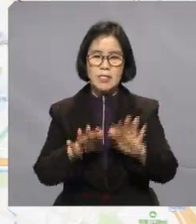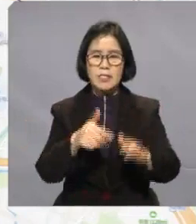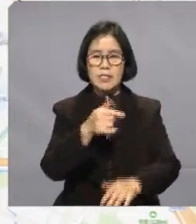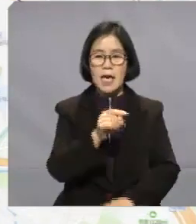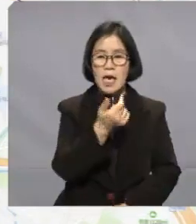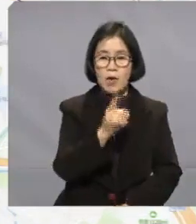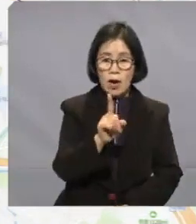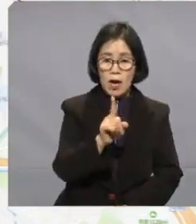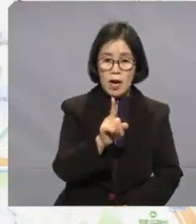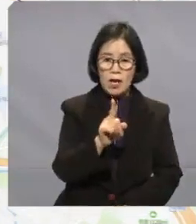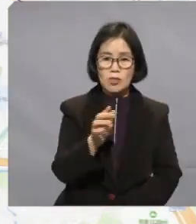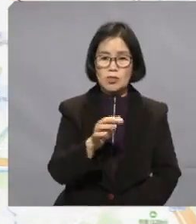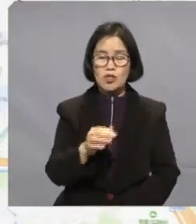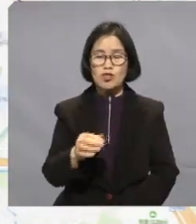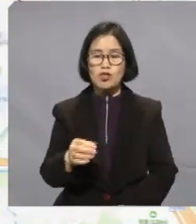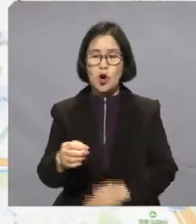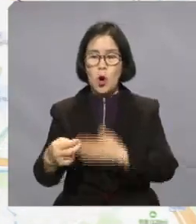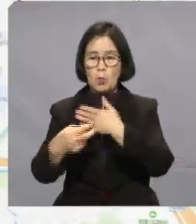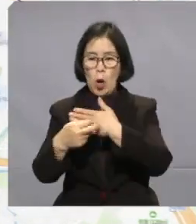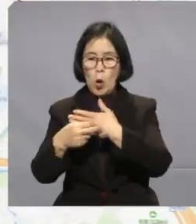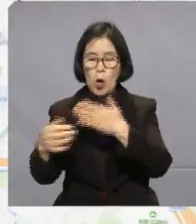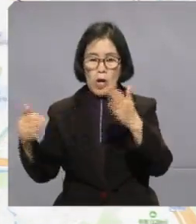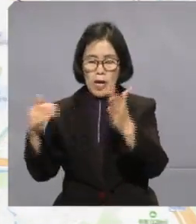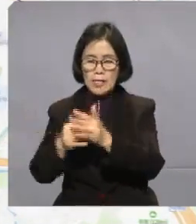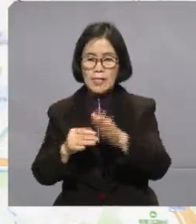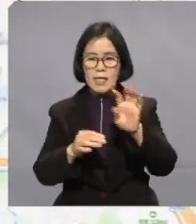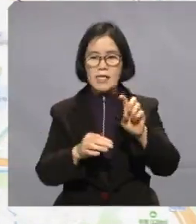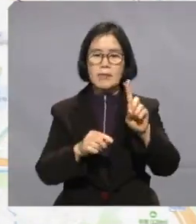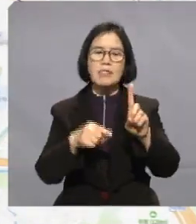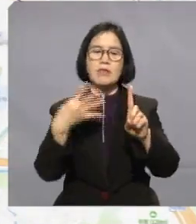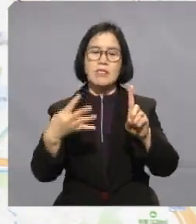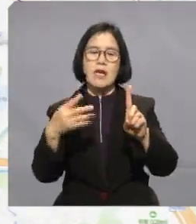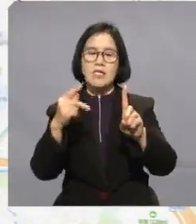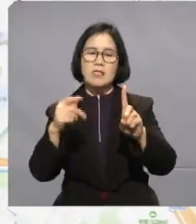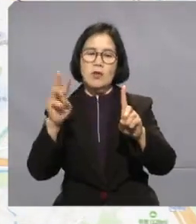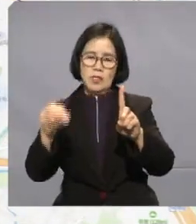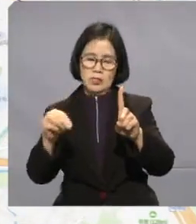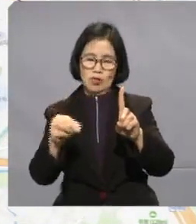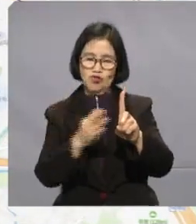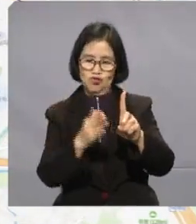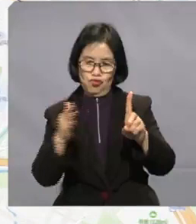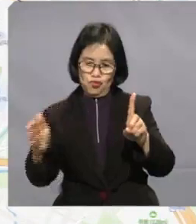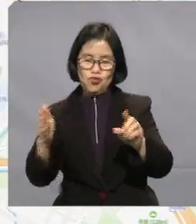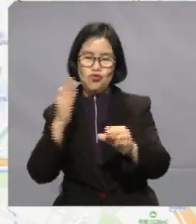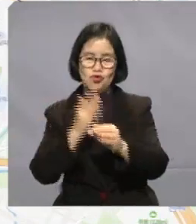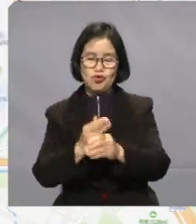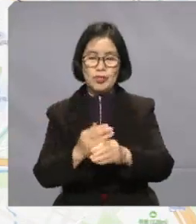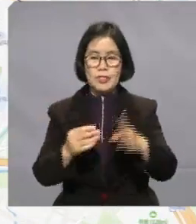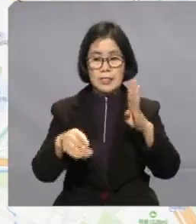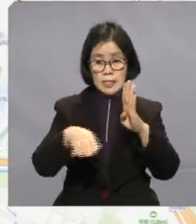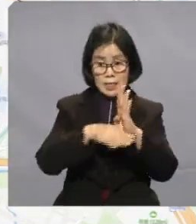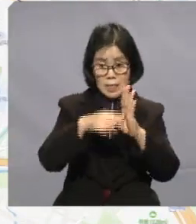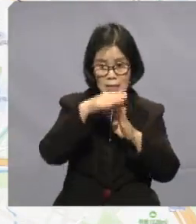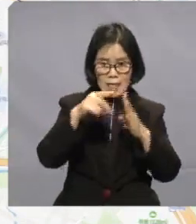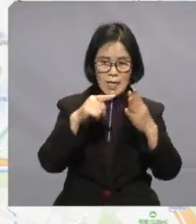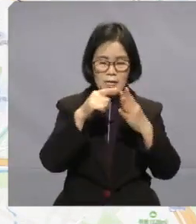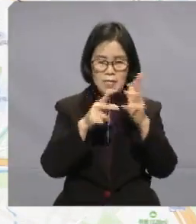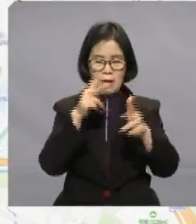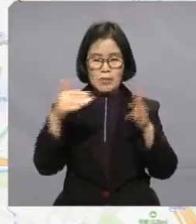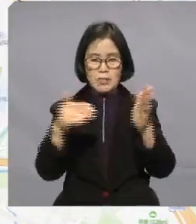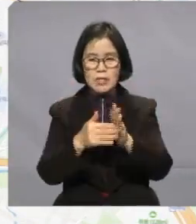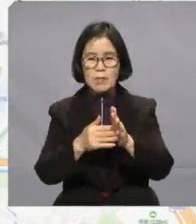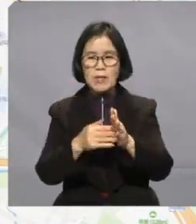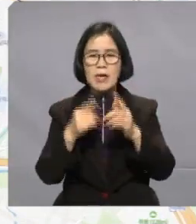개화역에서 중앙보훈병원역까지 41.4km 구간을 운영 중인데 4단계 사업이 끝나면 한강